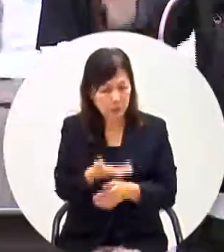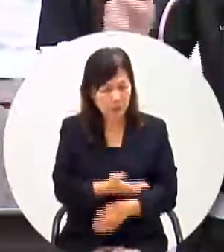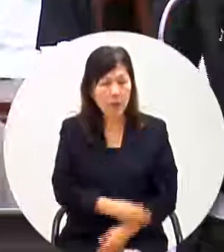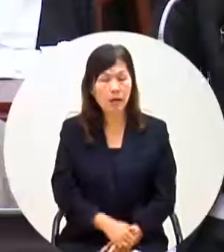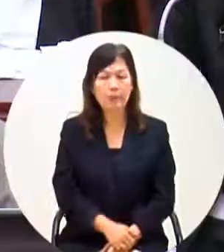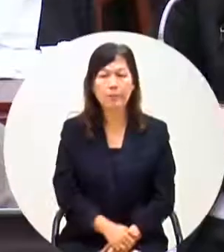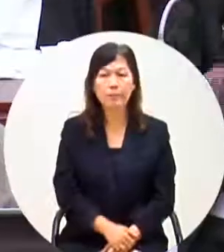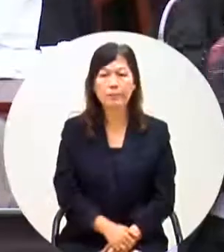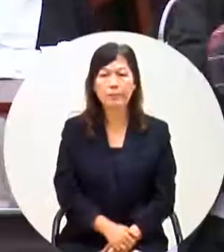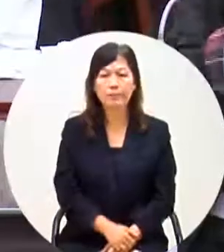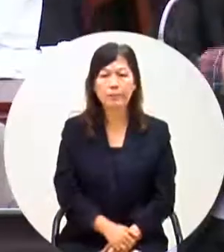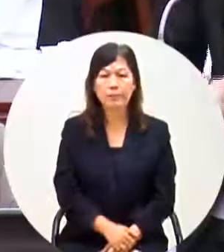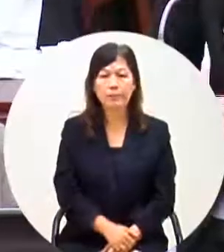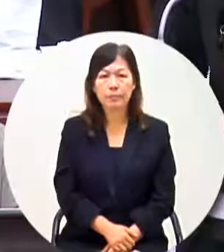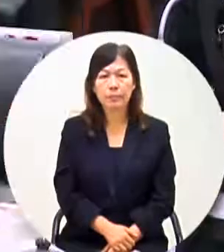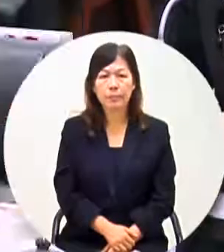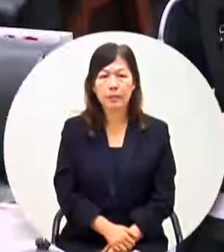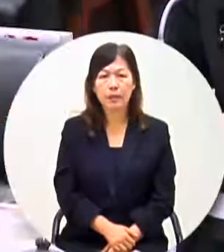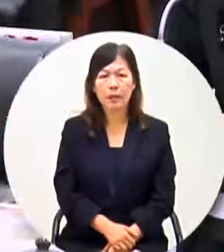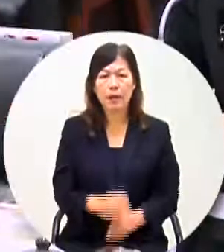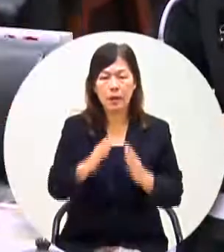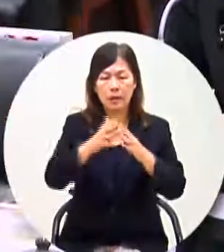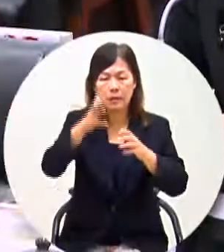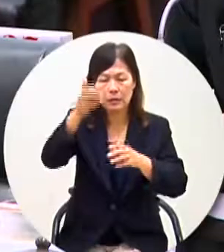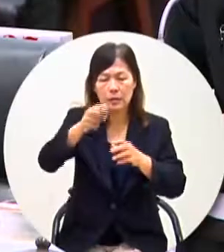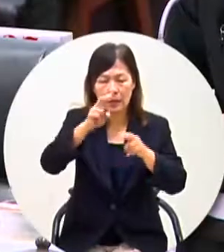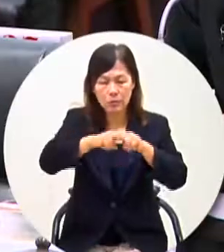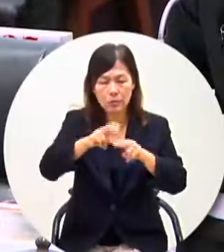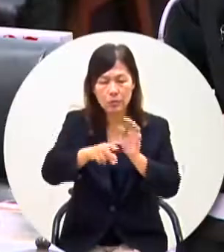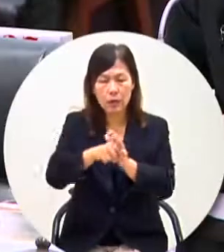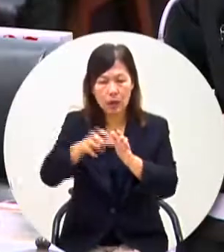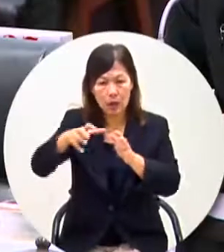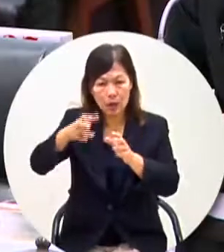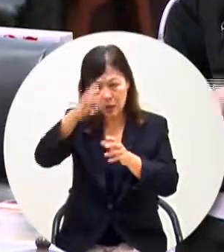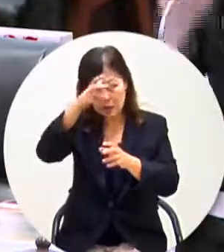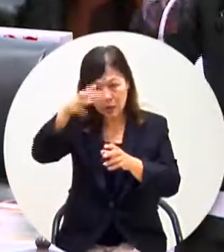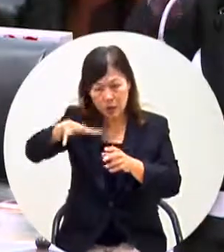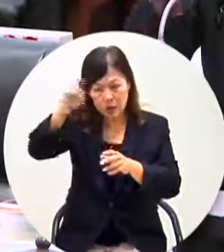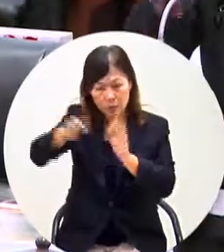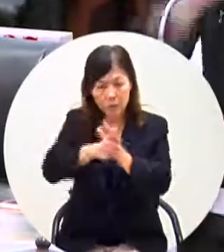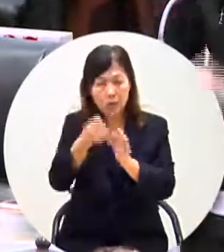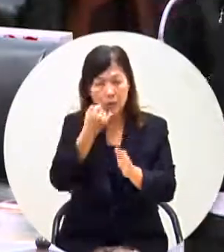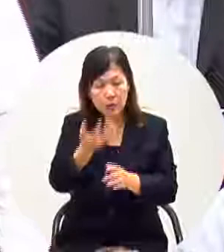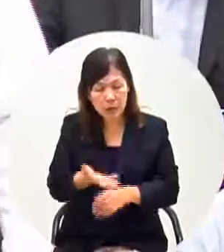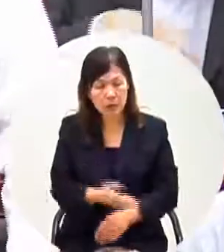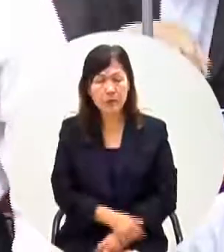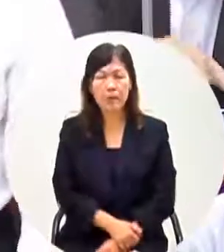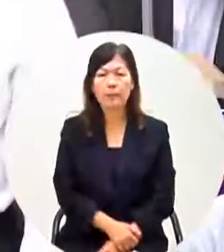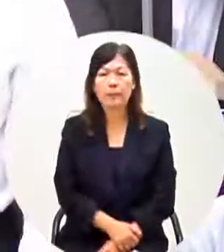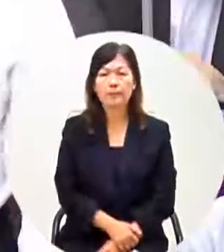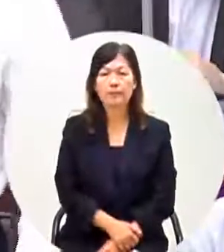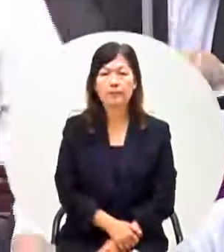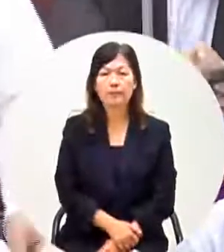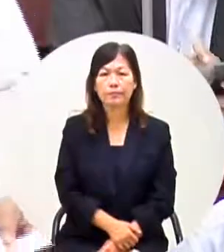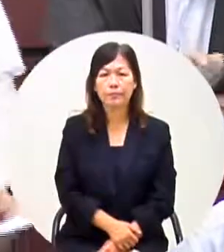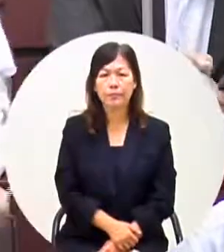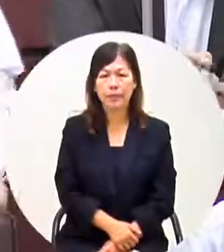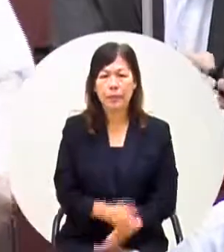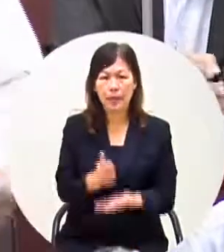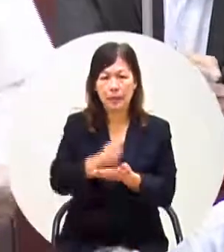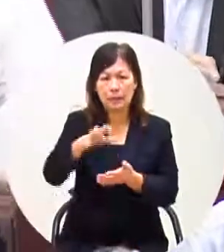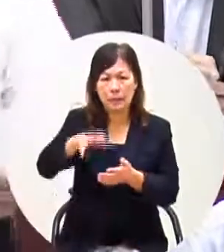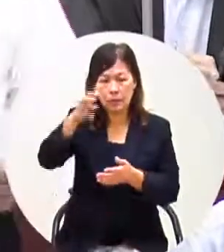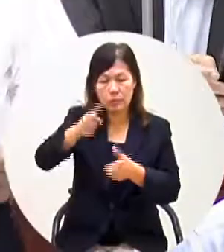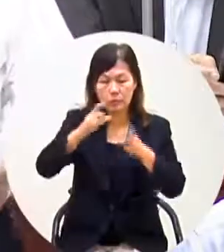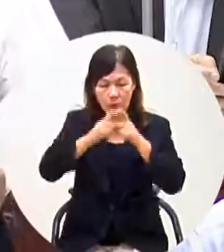市长你先请坐。警察局长可以吗？ 局长，请回答。 好，谢谢议长，谢谢徐议长。如果是